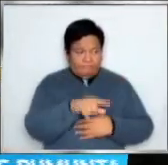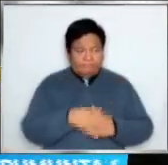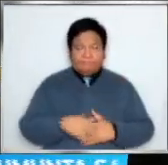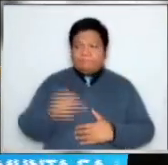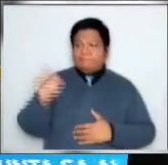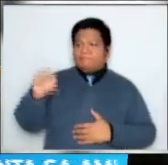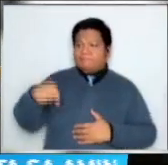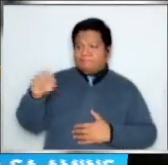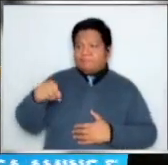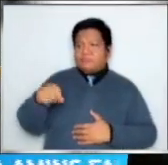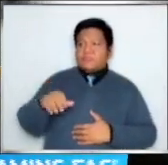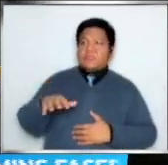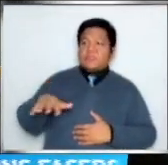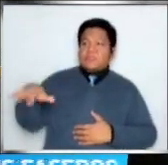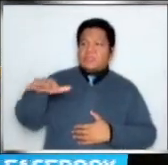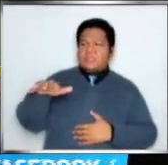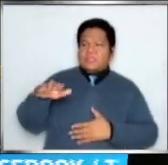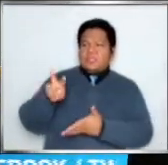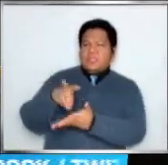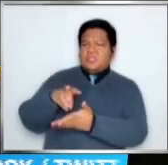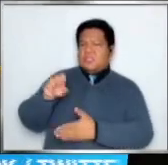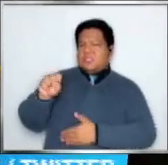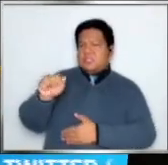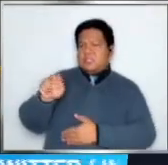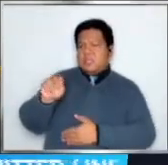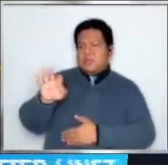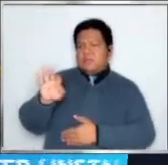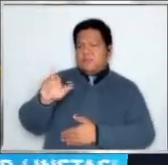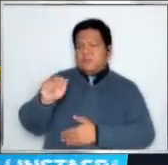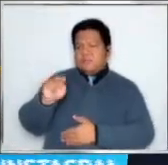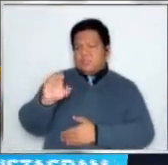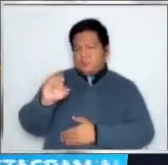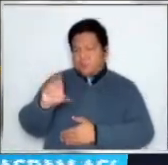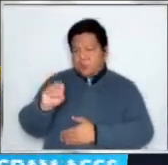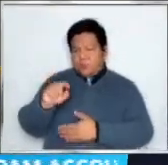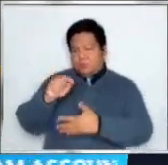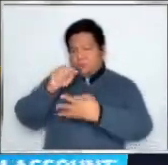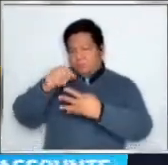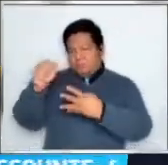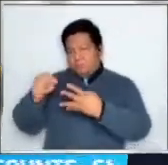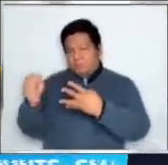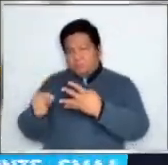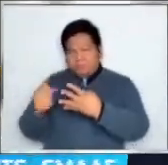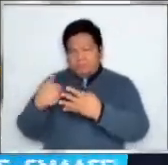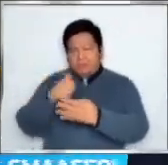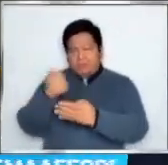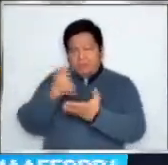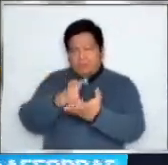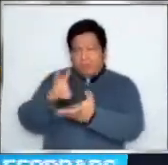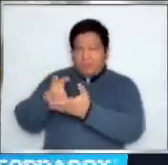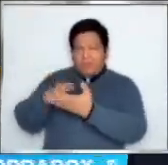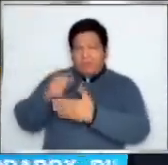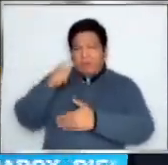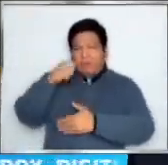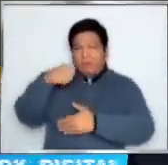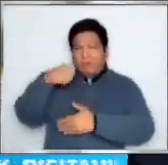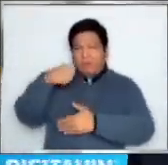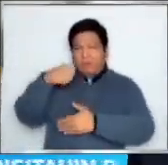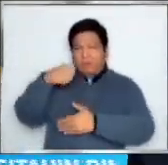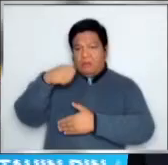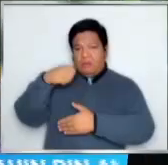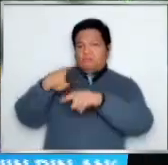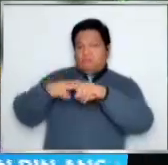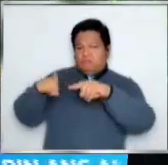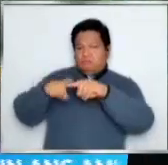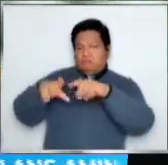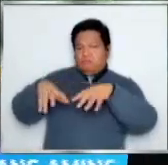San Francisco, Mulanay, Katanawan, ay pinutol ang supply ng kuryente kagabi sapagkat lubhang delikado ito dahil malakas nga